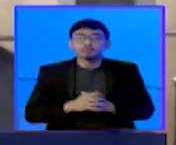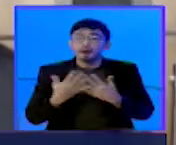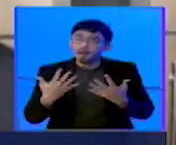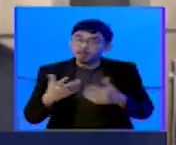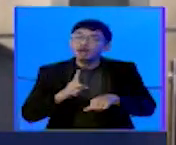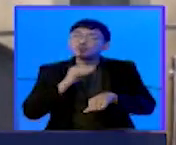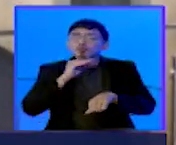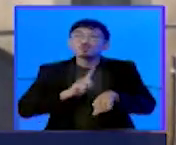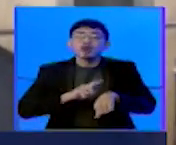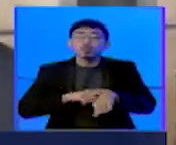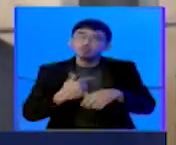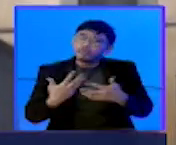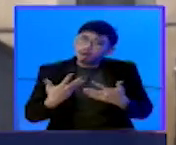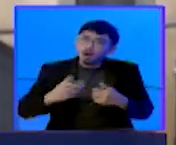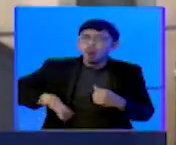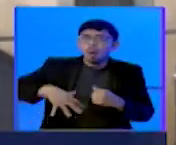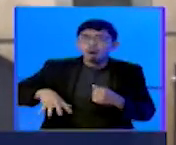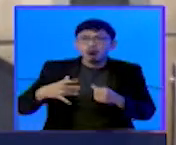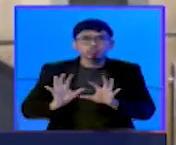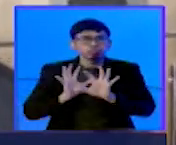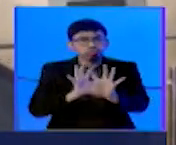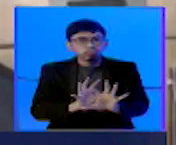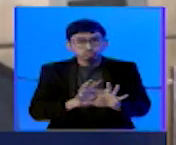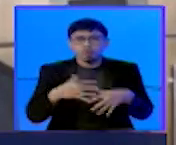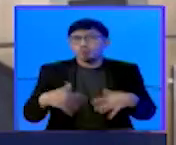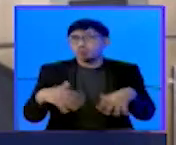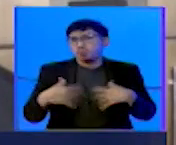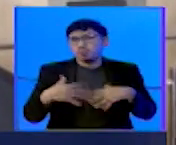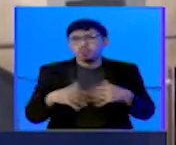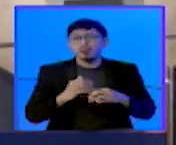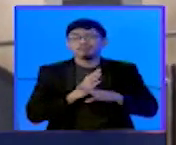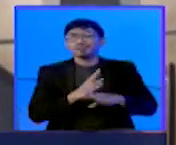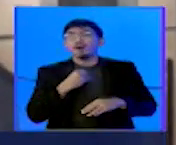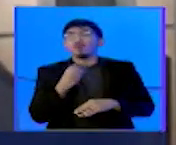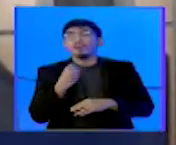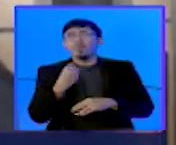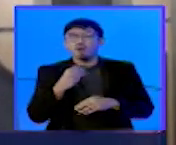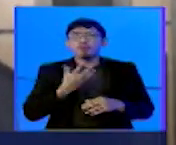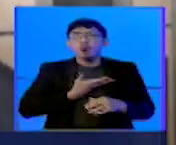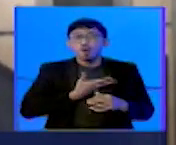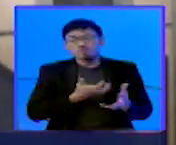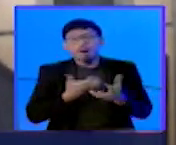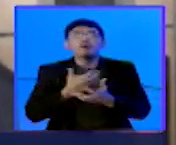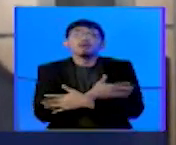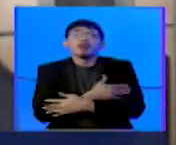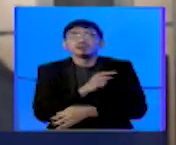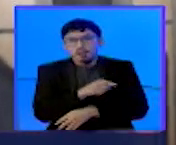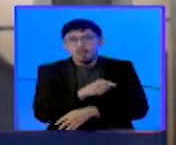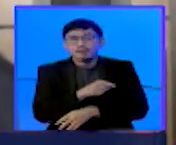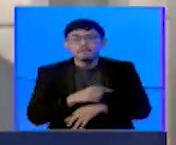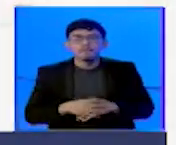para keluarga sanak saudara merasa keberatan dan mencoba untuk mengambil jenazah